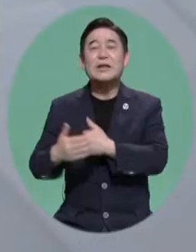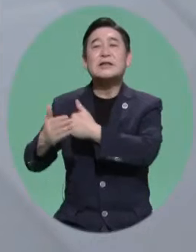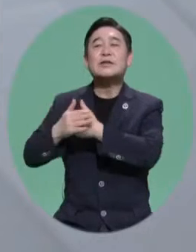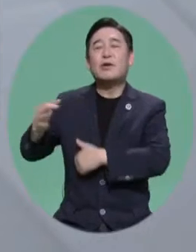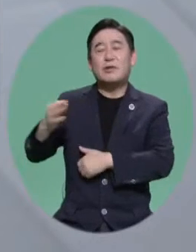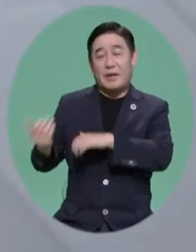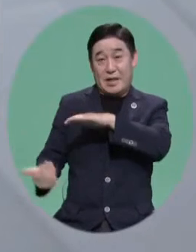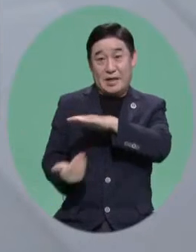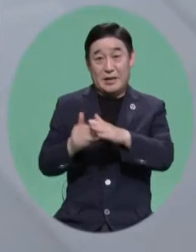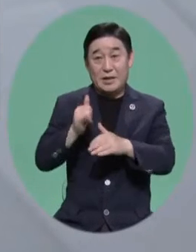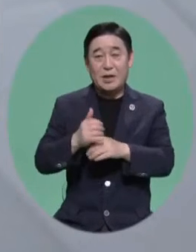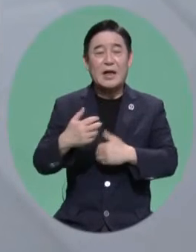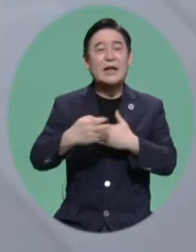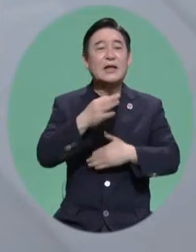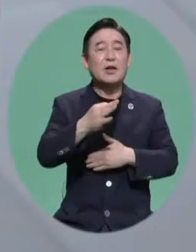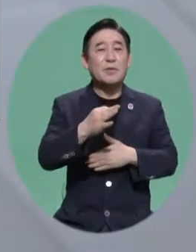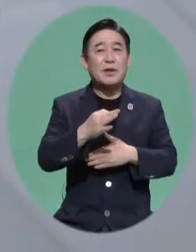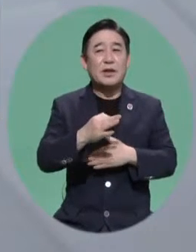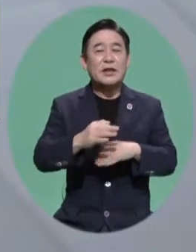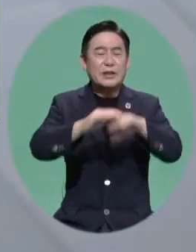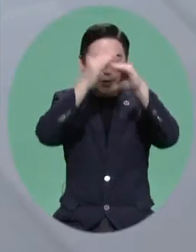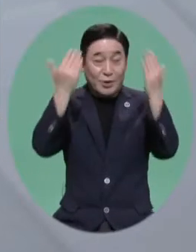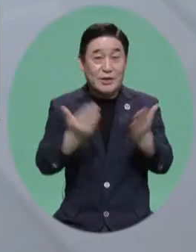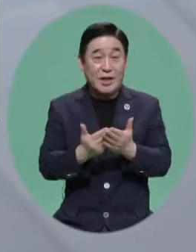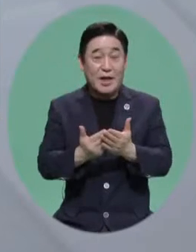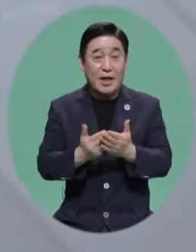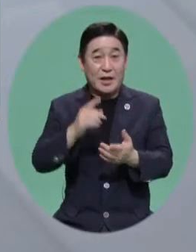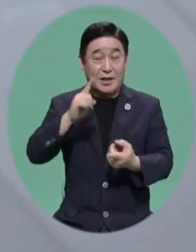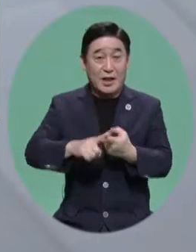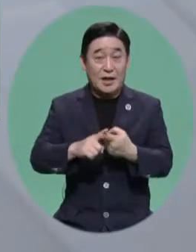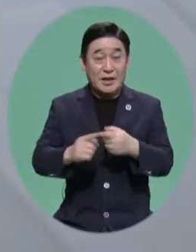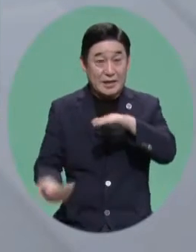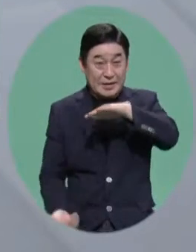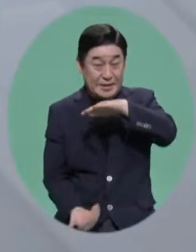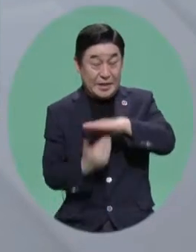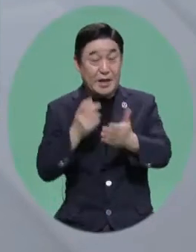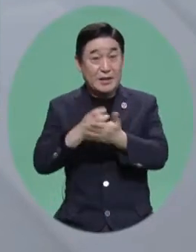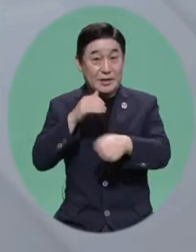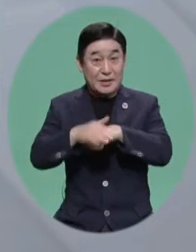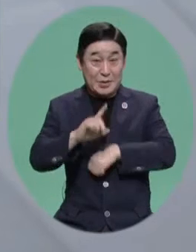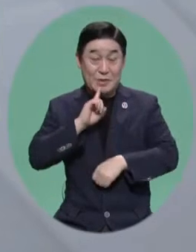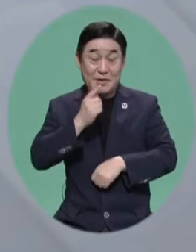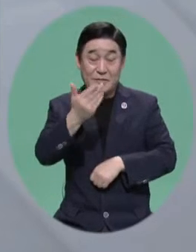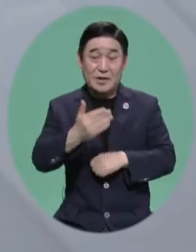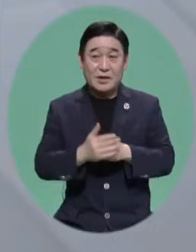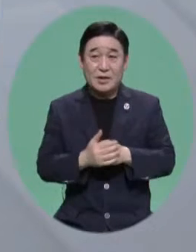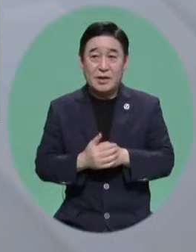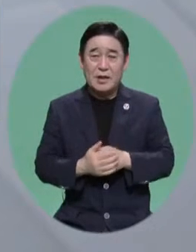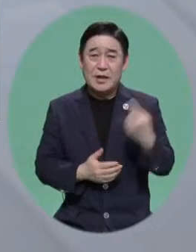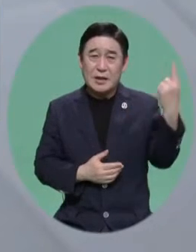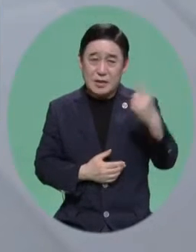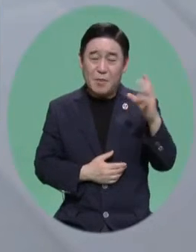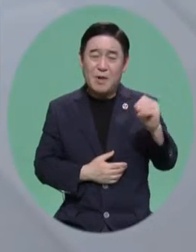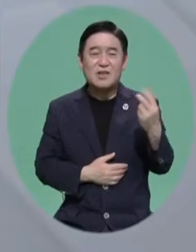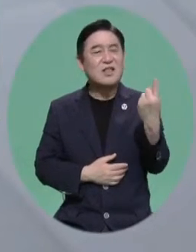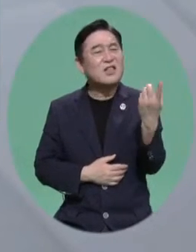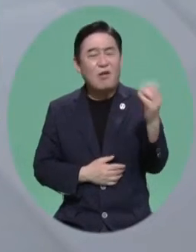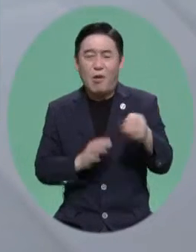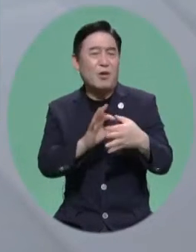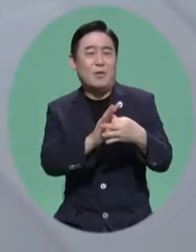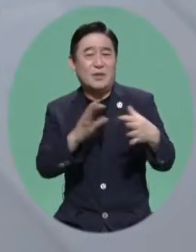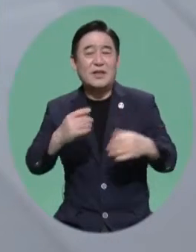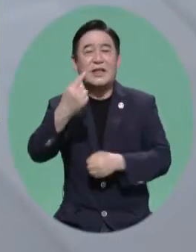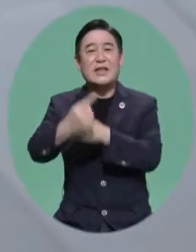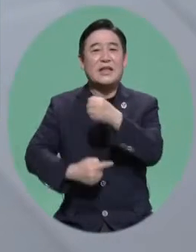인사 안 되구요 저는 의료비 f0 험비 전체 예상한 대로 말씀드리는 겁니다 그래서 는 예 어 1000만원이 나오던 이렇게 나오던